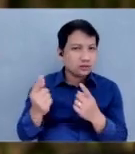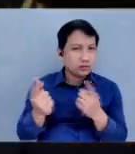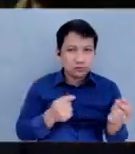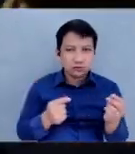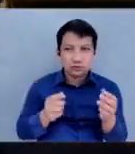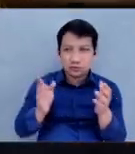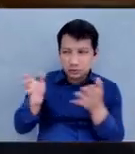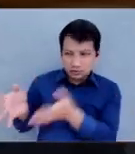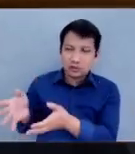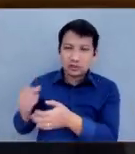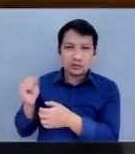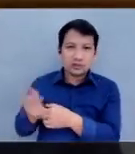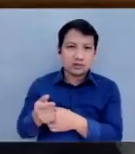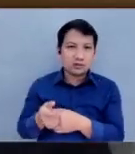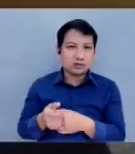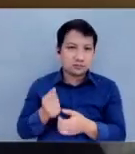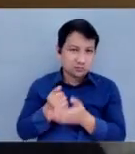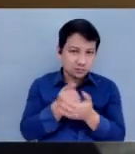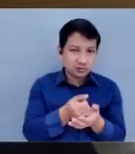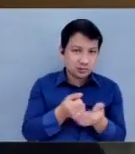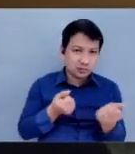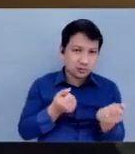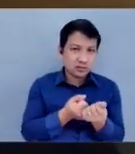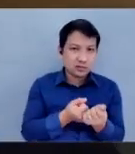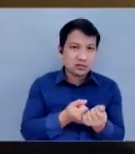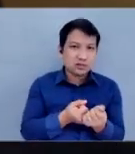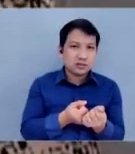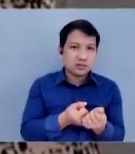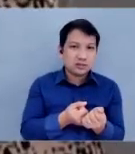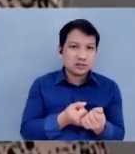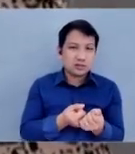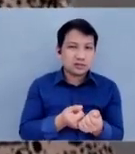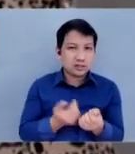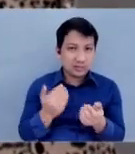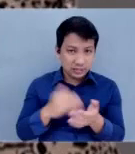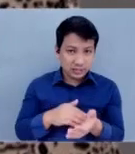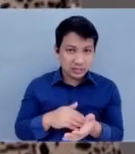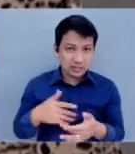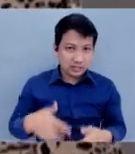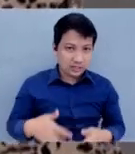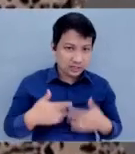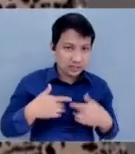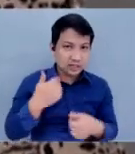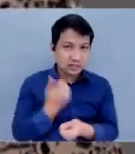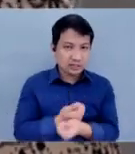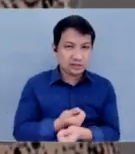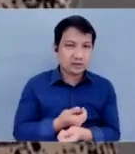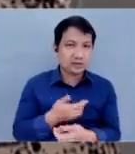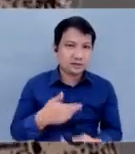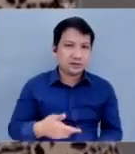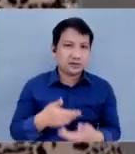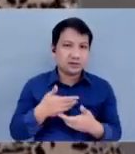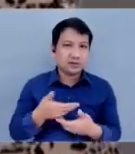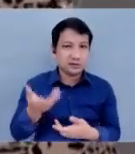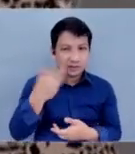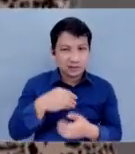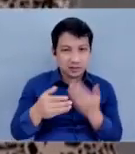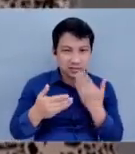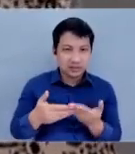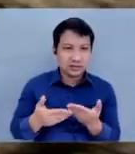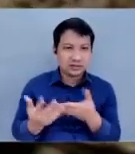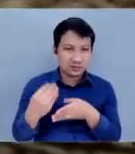para nandoon sila sa moment na hindi na mauulit sa kanilang mga anak. Napaka-priceless nun. So thank you for being with